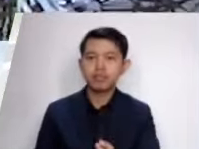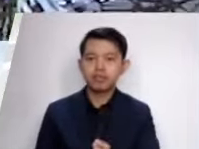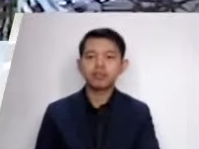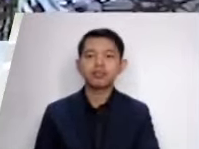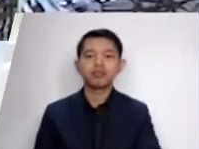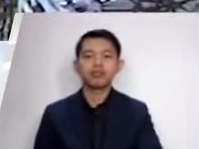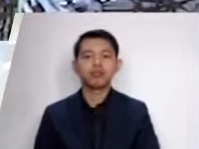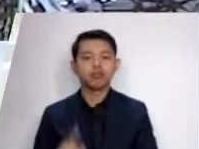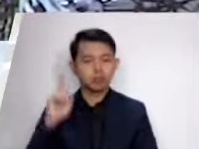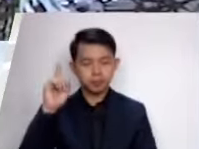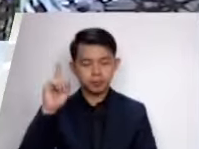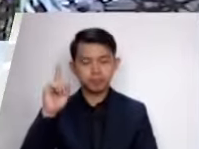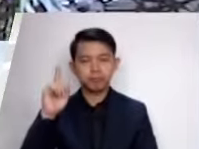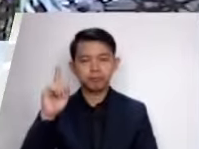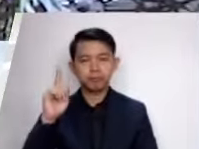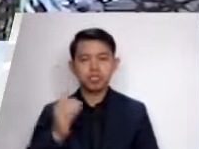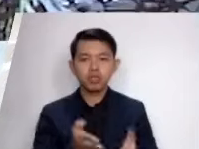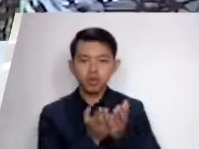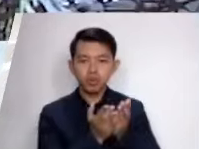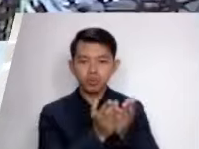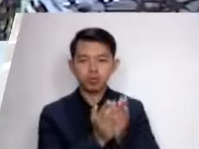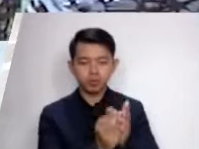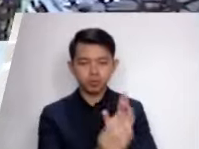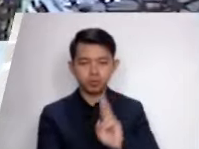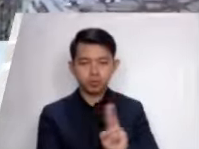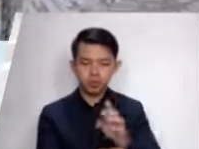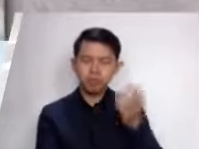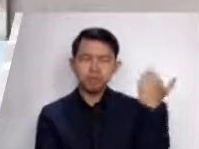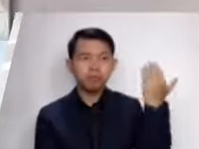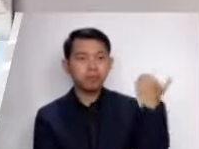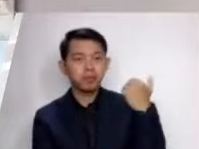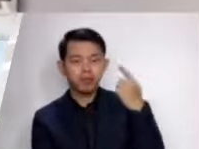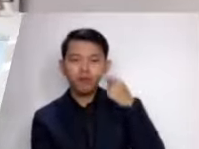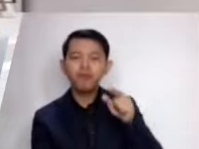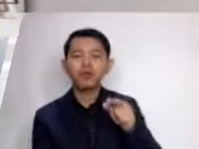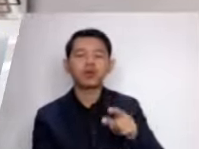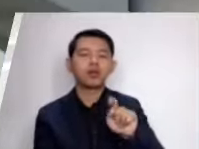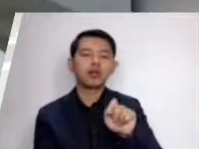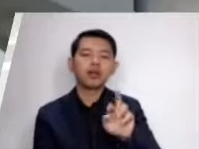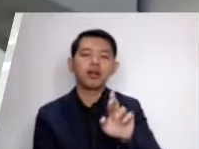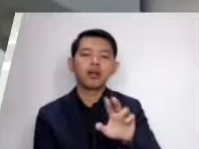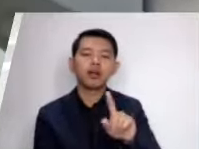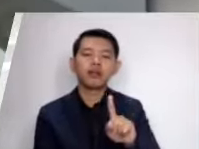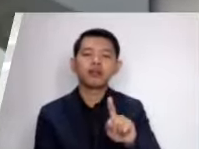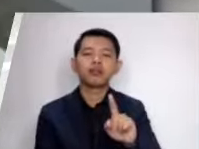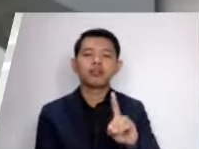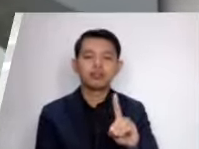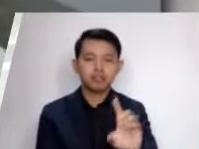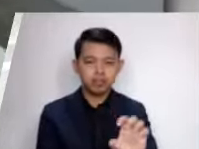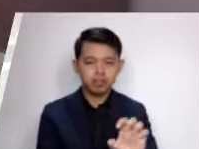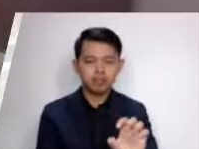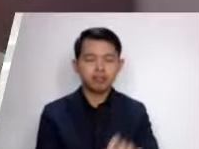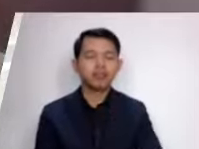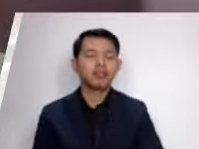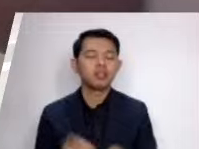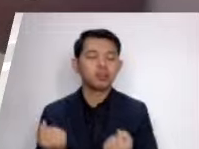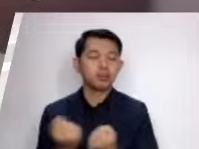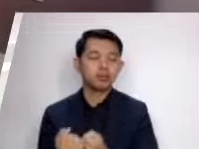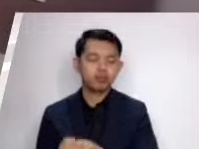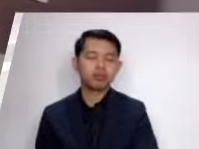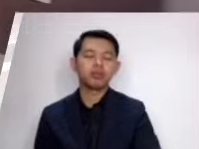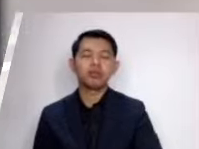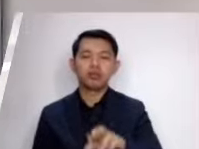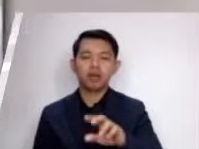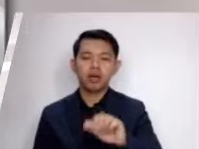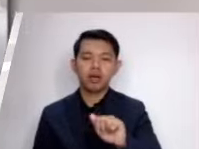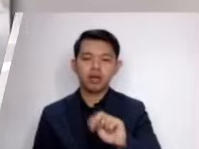o barkong ginamit noong unang panahon para sa kalakalan. Suportado ni First Lady Liza Araneta Marcos ang Centro de Turismo